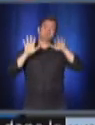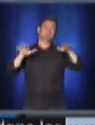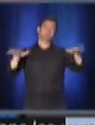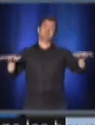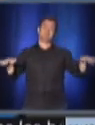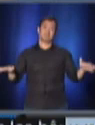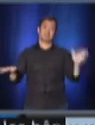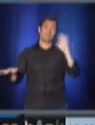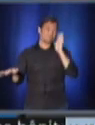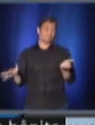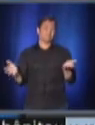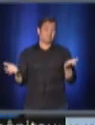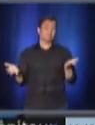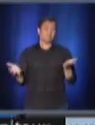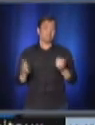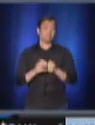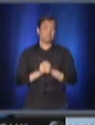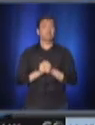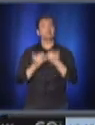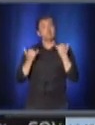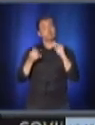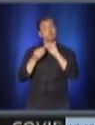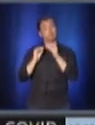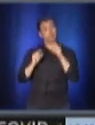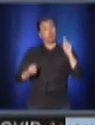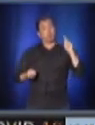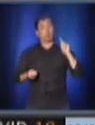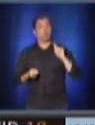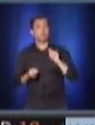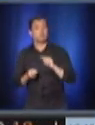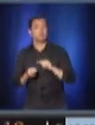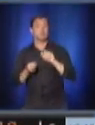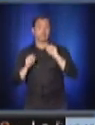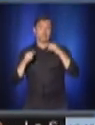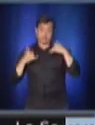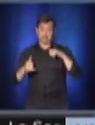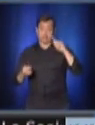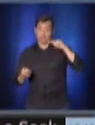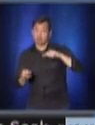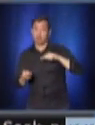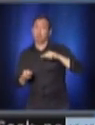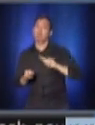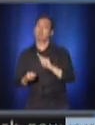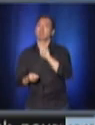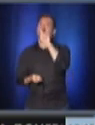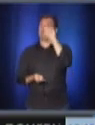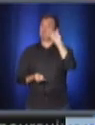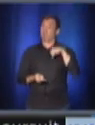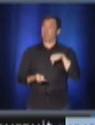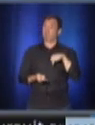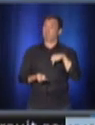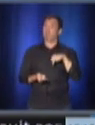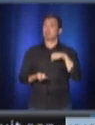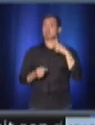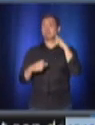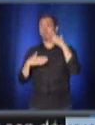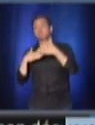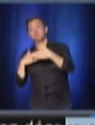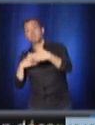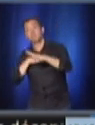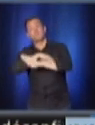Donc, c'est vrai que la courbe qui descendait pourra remonter avant même une deuxième vague, avant